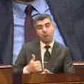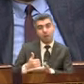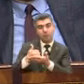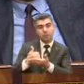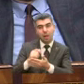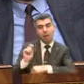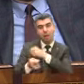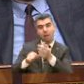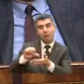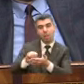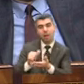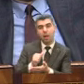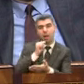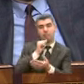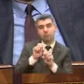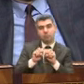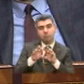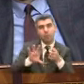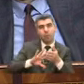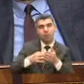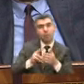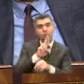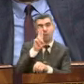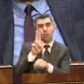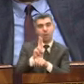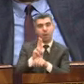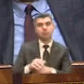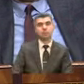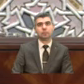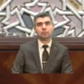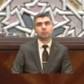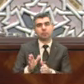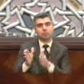القروي بالماء الصالح للشرب، نسألكم سيد الوزير.